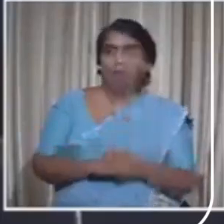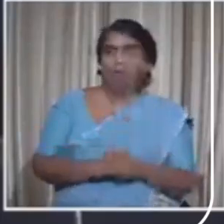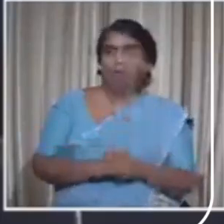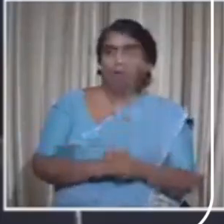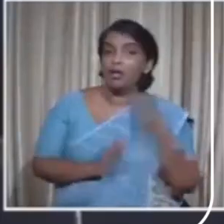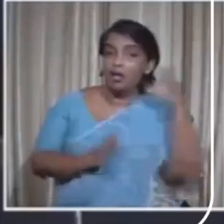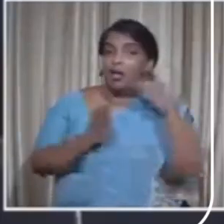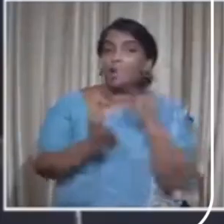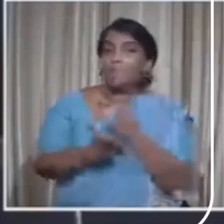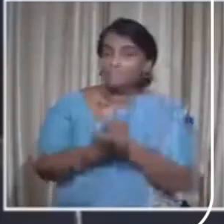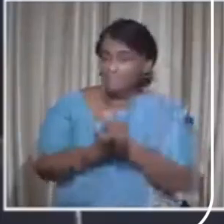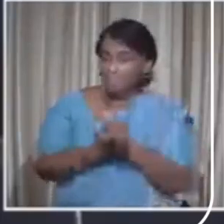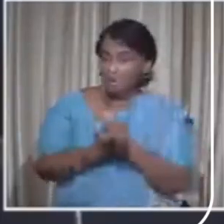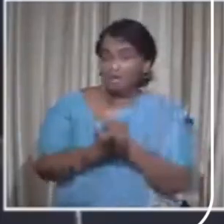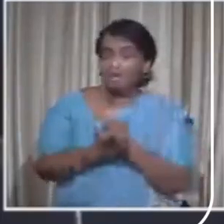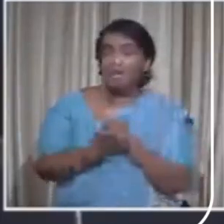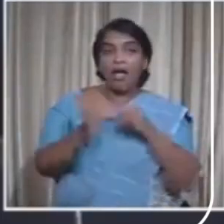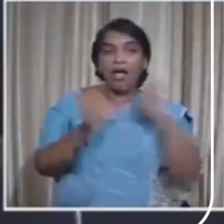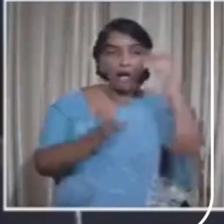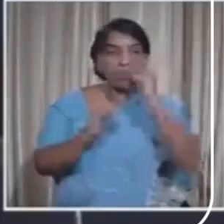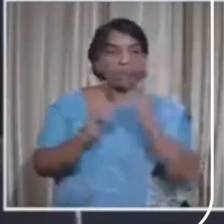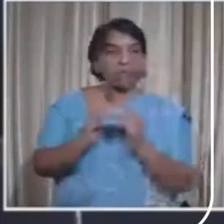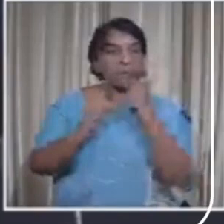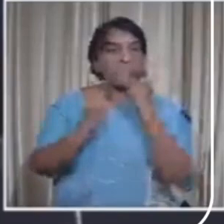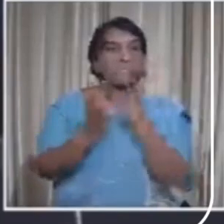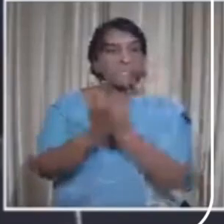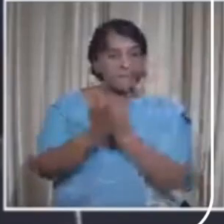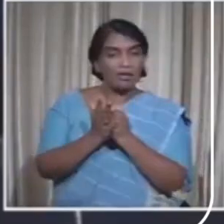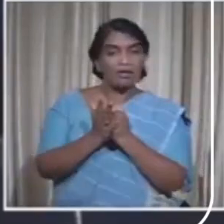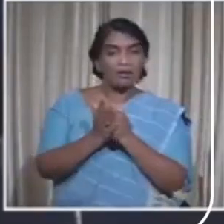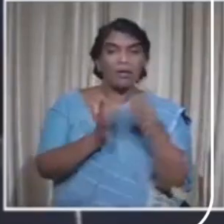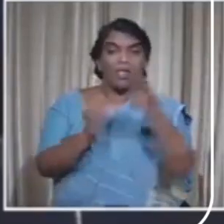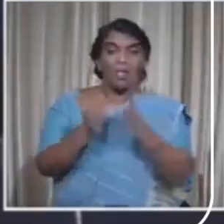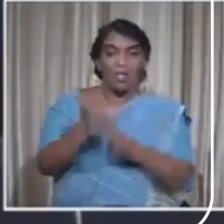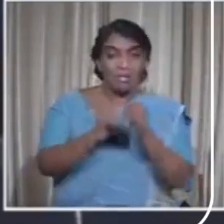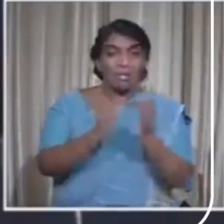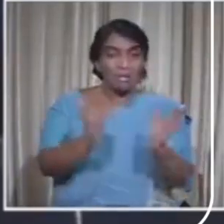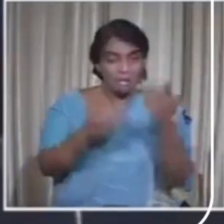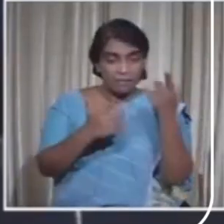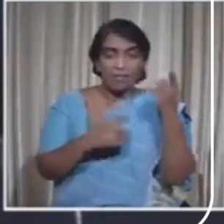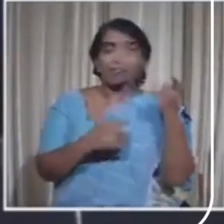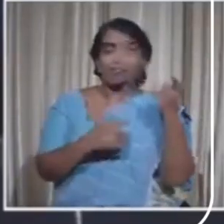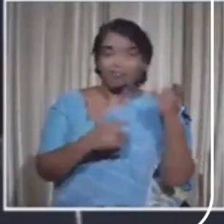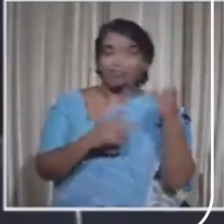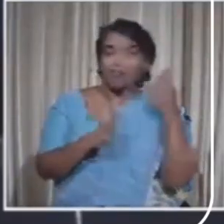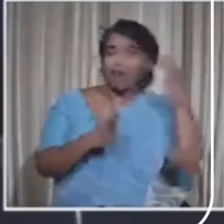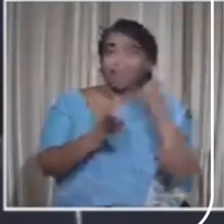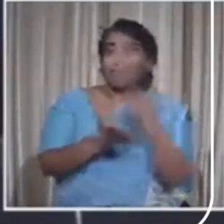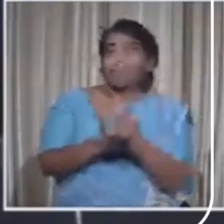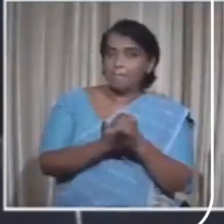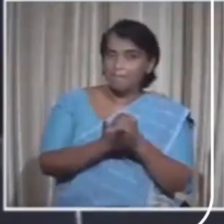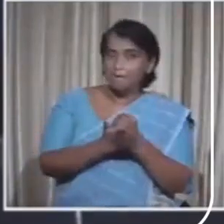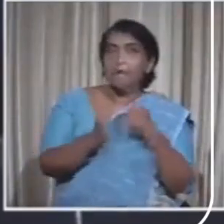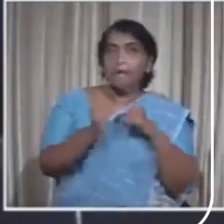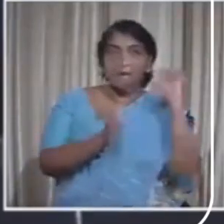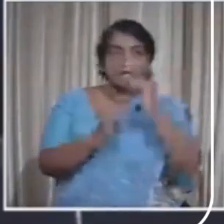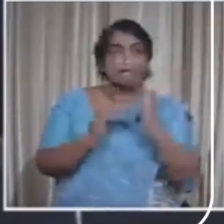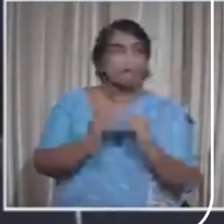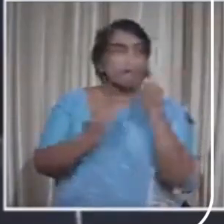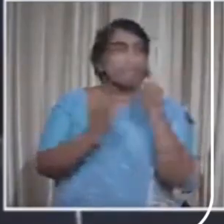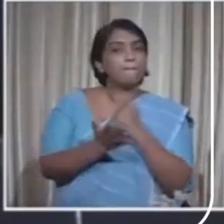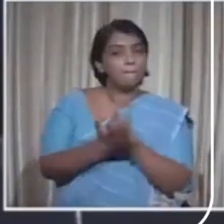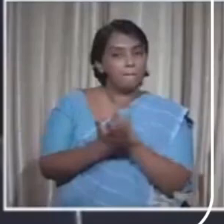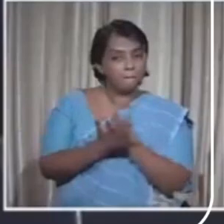ලෝක බැංකුවයි ආසියානු සංවර්ධන බැංකුවයි දැන් හැමතුම එක පටන් ගත්තොත් අපිට ලෝක බැංකුවෙන් ආසියානු සංවර්ධන